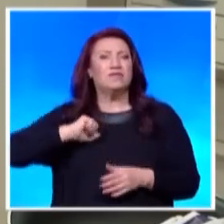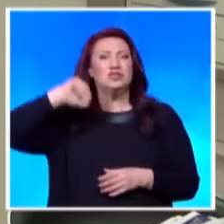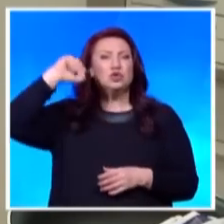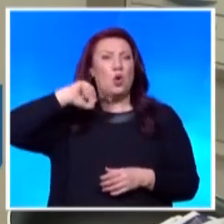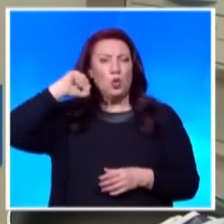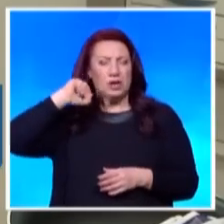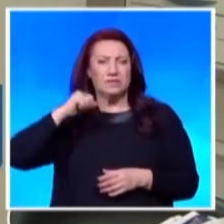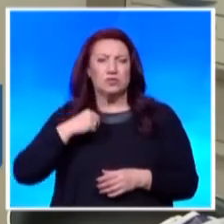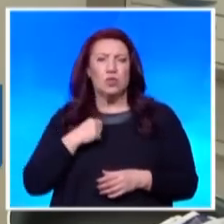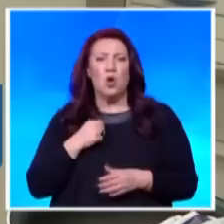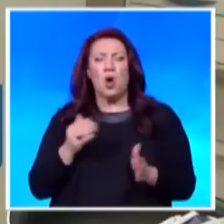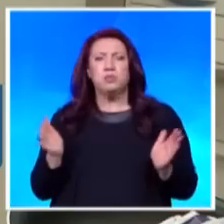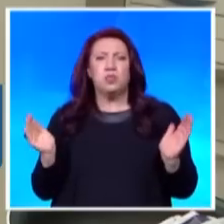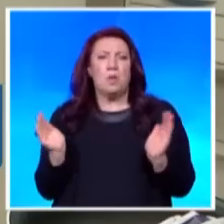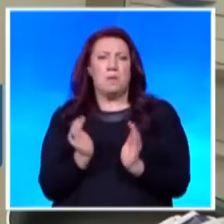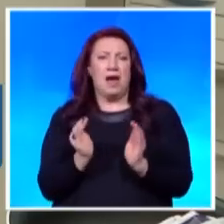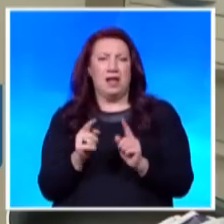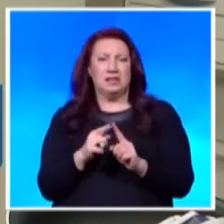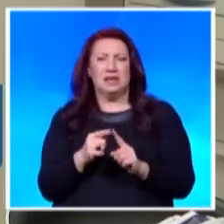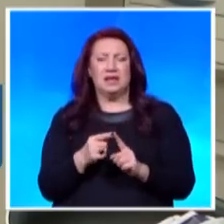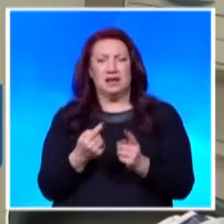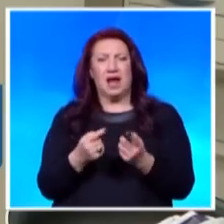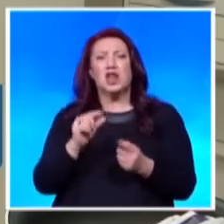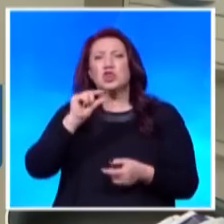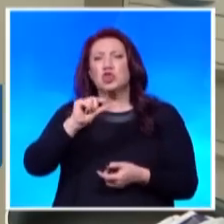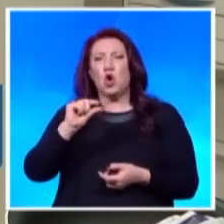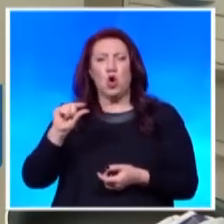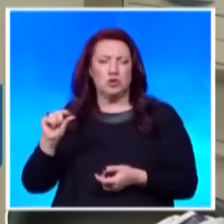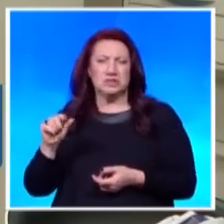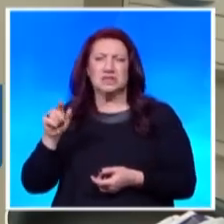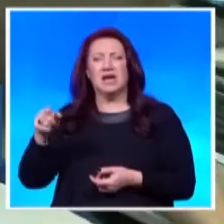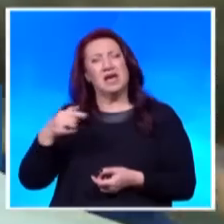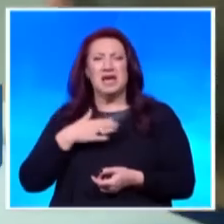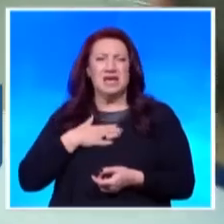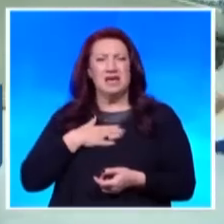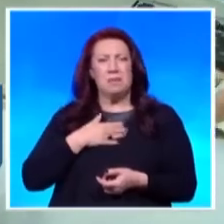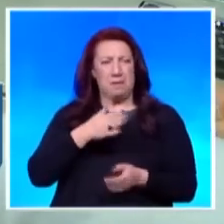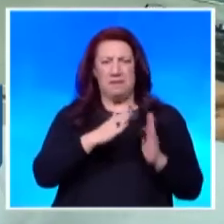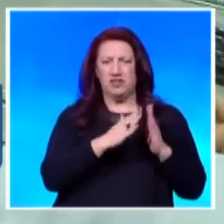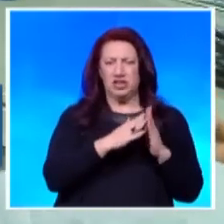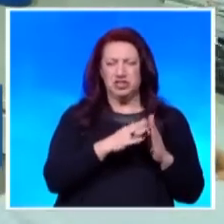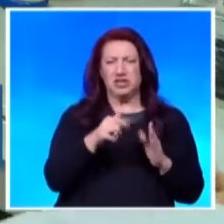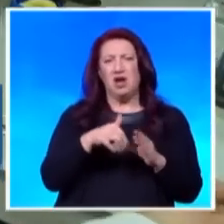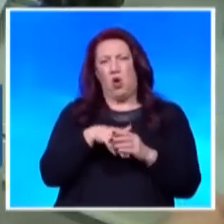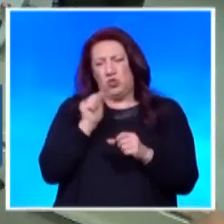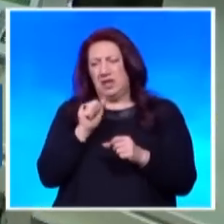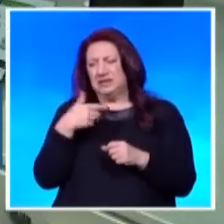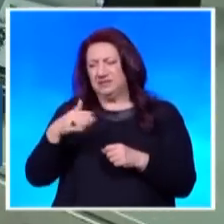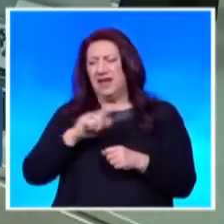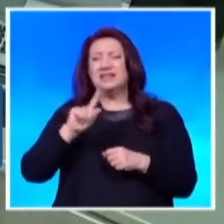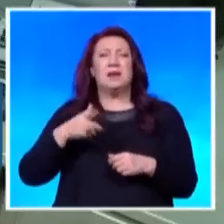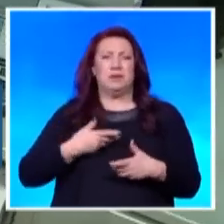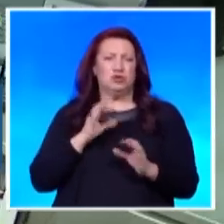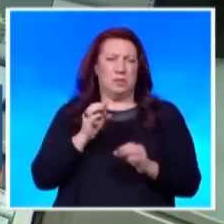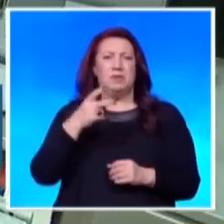те си имат някакви количества вкъщи. На тази база се отказват от едно или от една опаковка. В